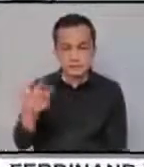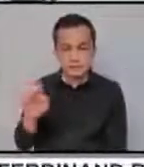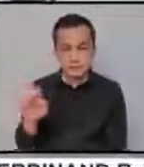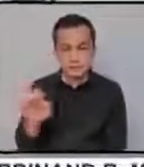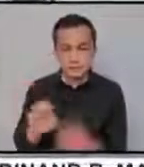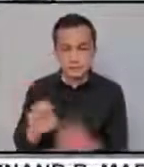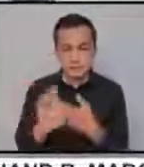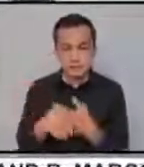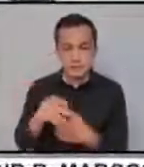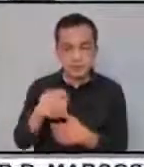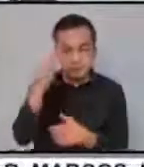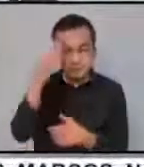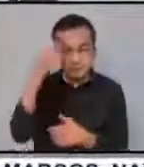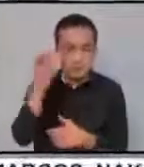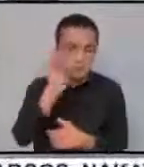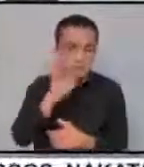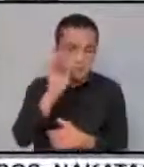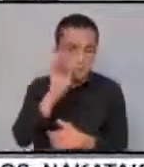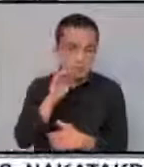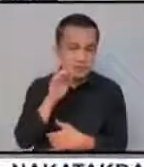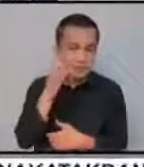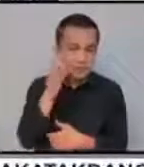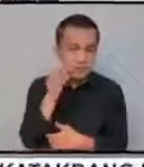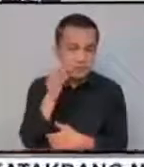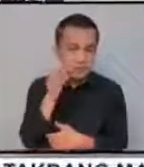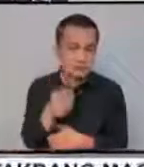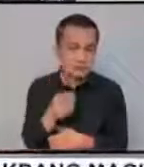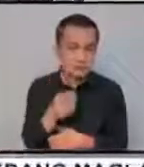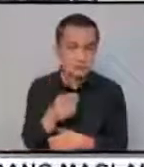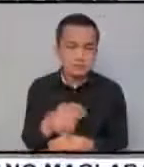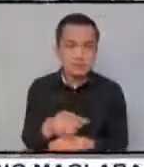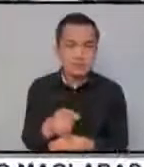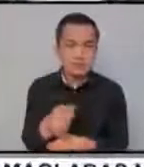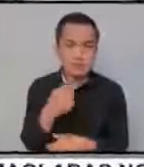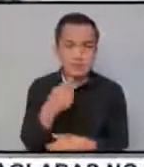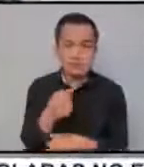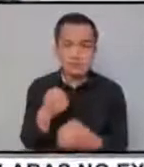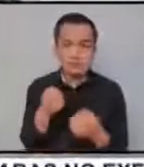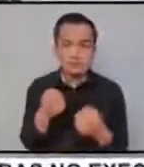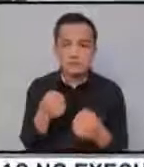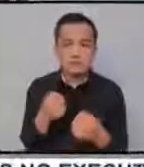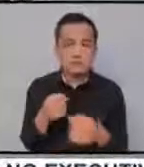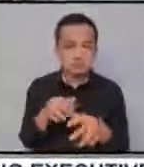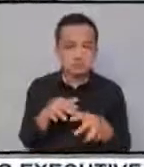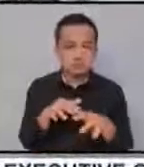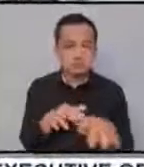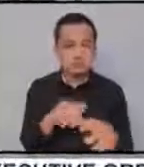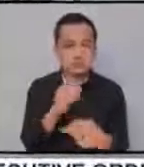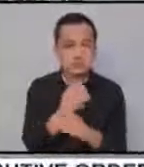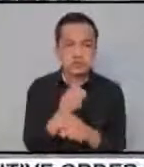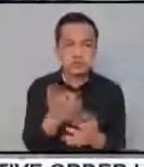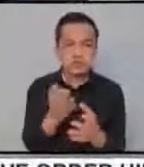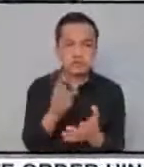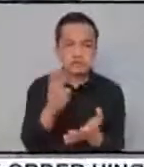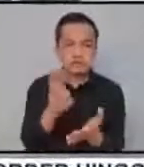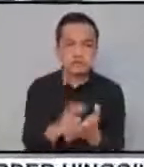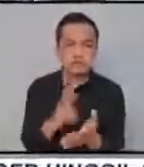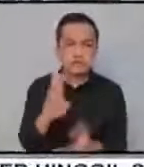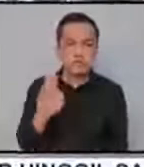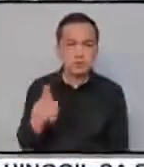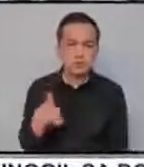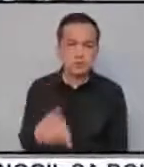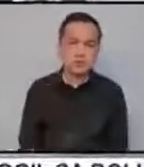Fairview. Ang nararanasan lamang na mabagal na dali ng mga sakyan ay sa bahagi ng UP or University Avenue dahil nga doon